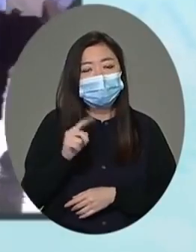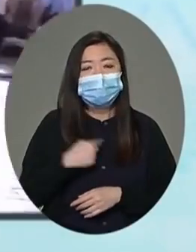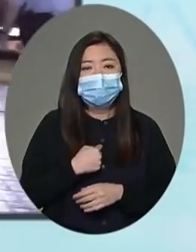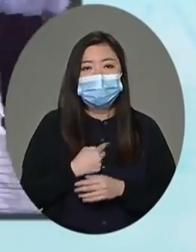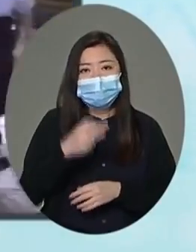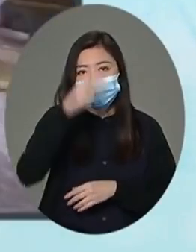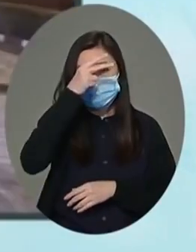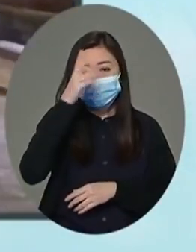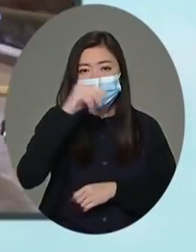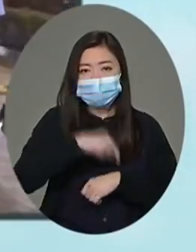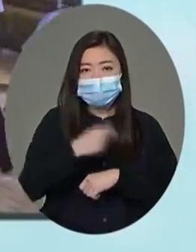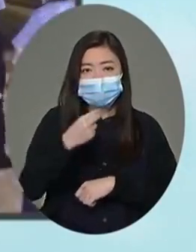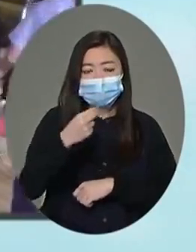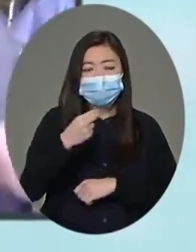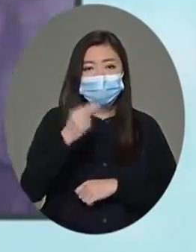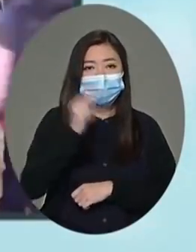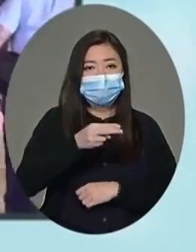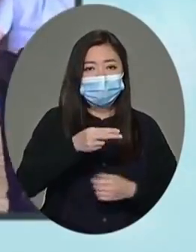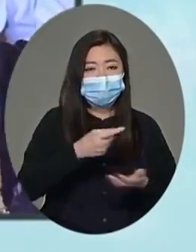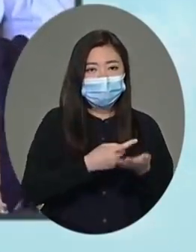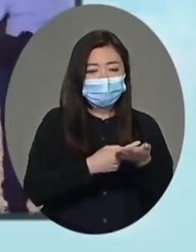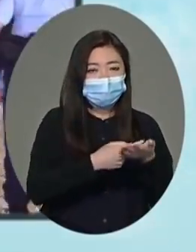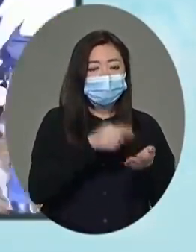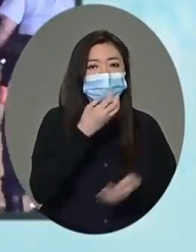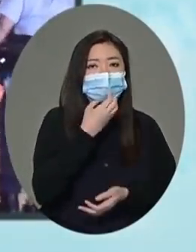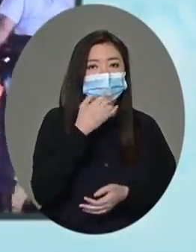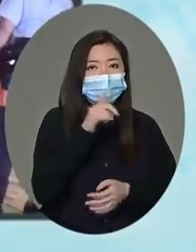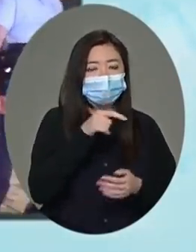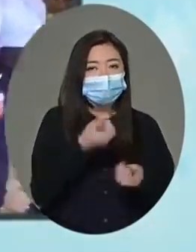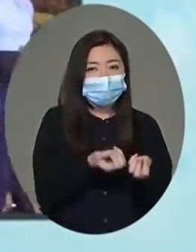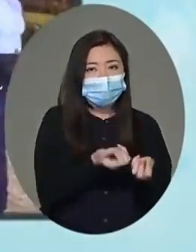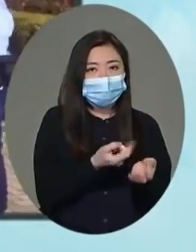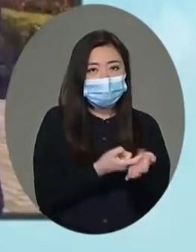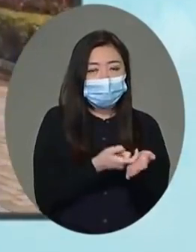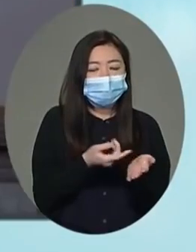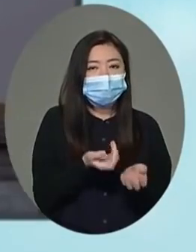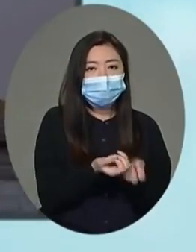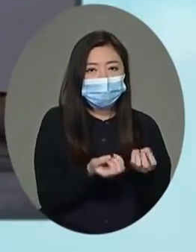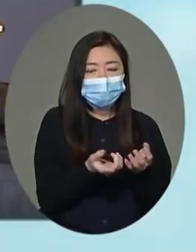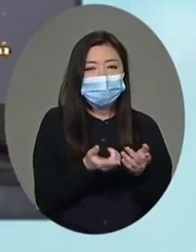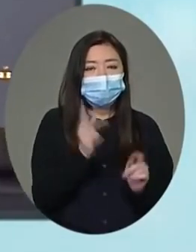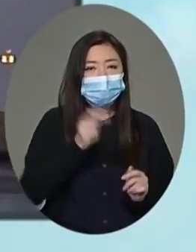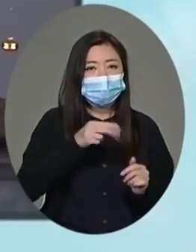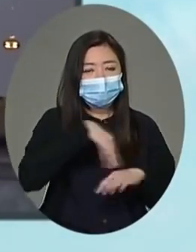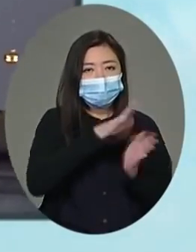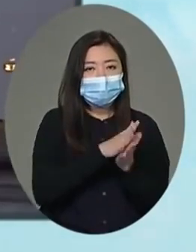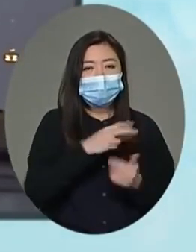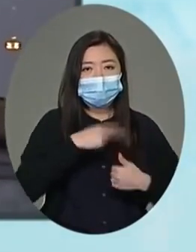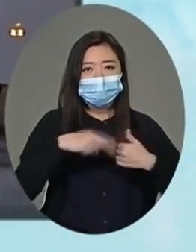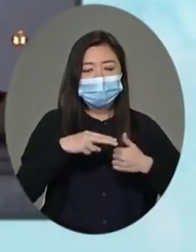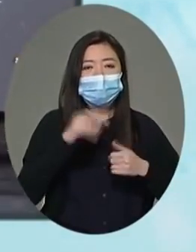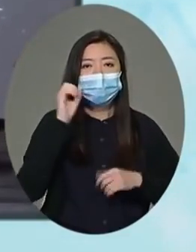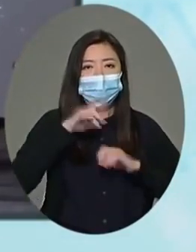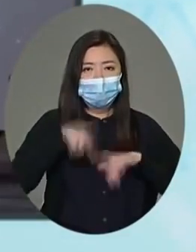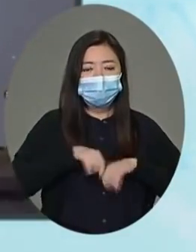政府夜晚7點起圍封東涌影灣園月桃軒第11座強制檢測，之後更加宣布整座大